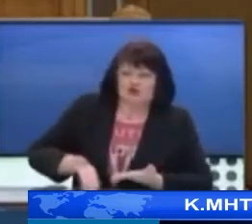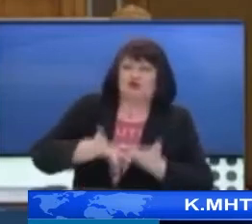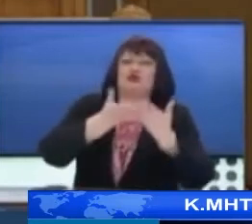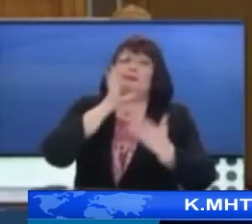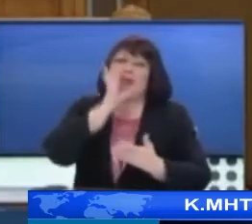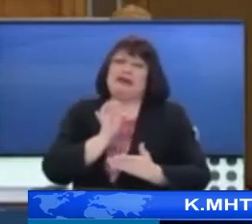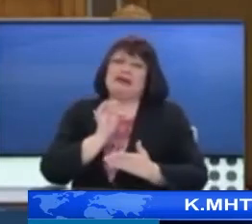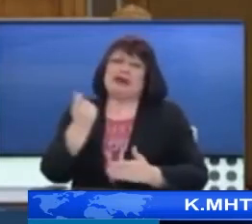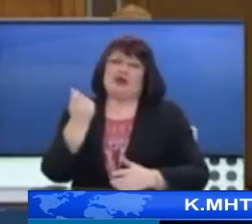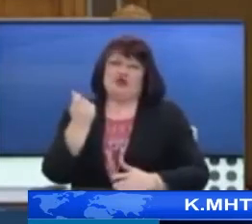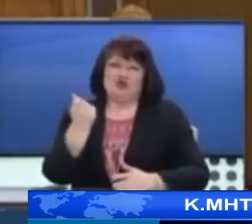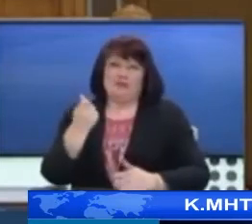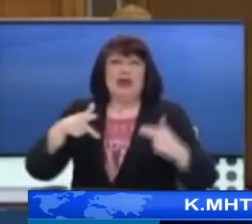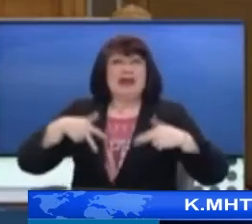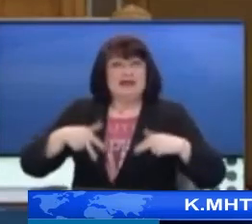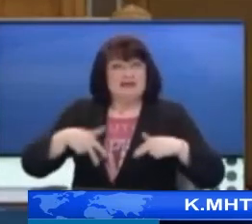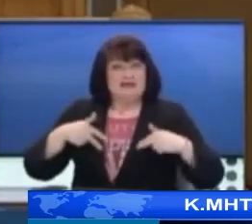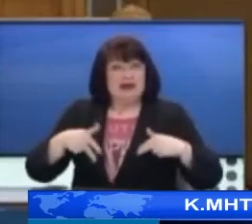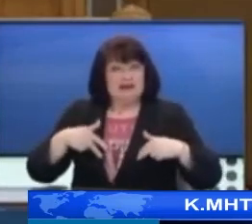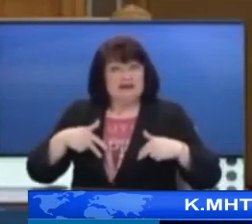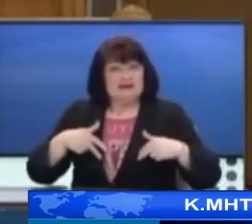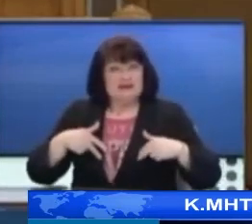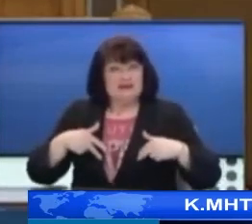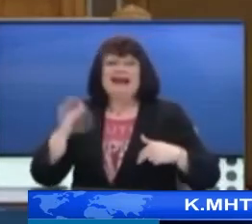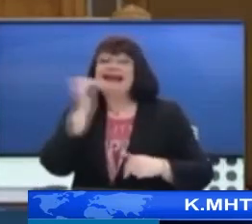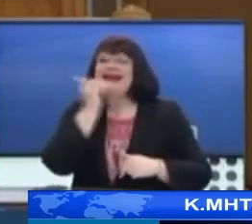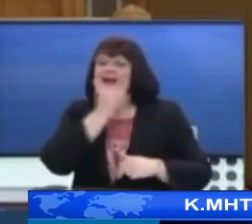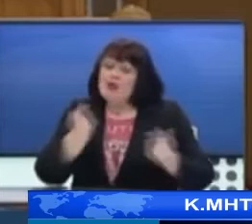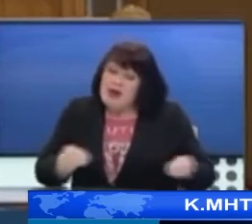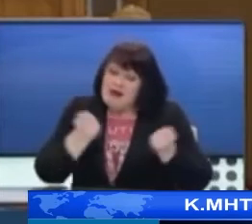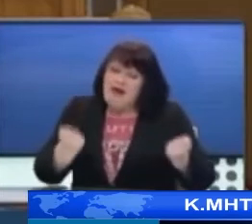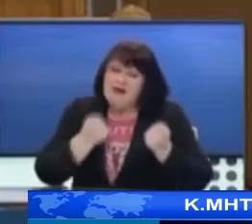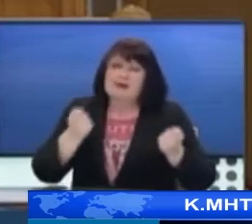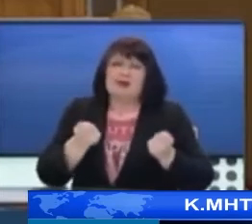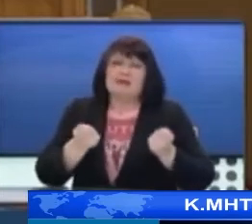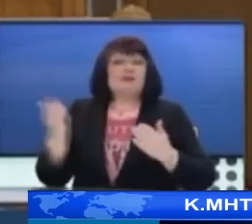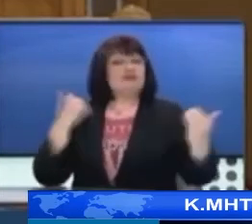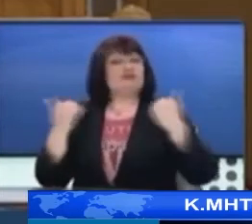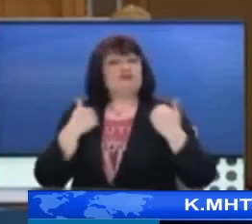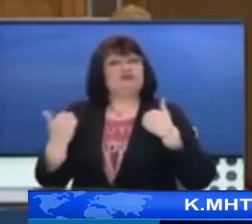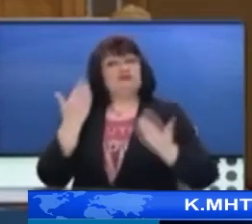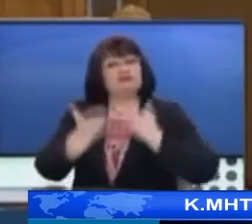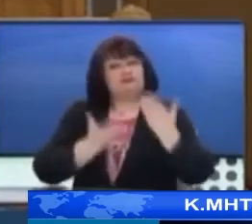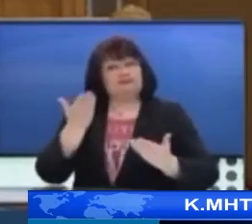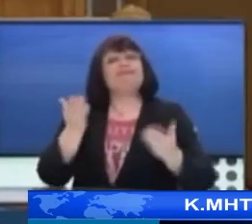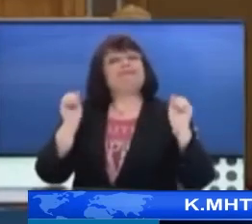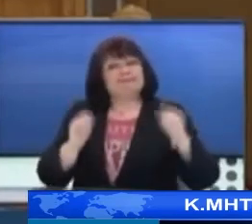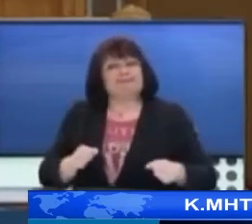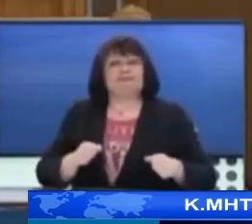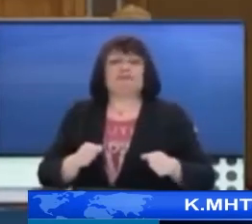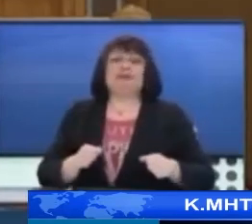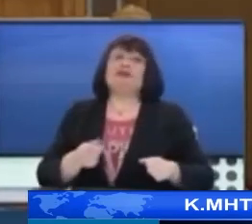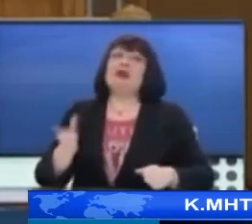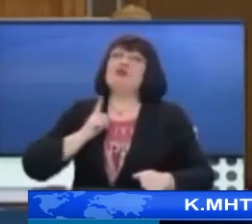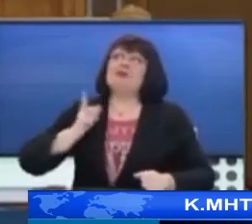στηρίξουμε την πραγματική οικονομία, η κυβέρνηση αυτή κινήθηκε γρήγορα και ανταποκρίθηκε σε μεγάλο βαθμό